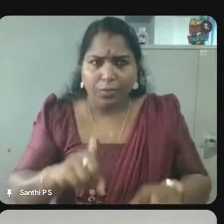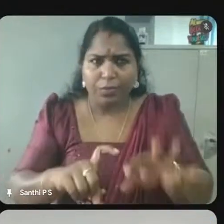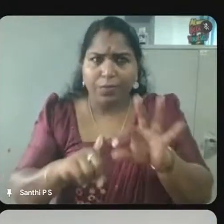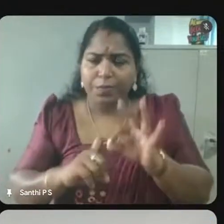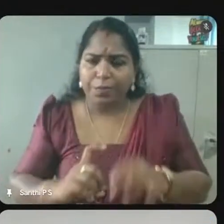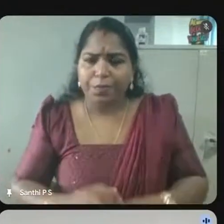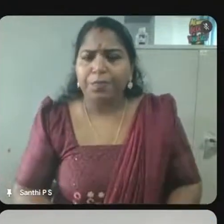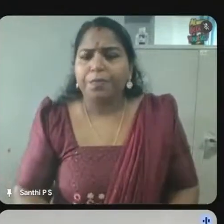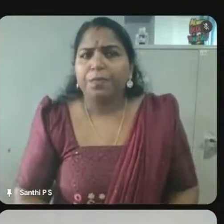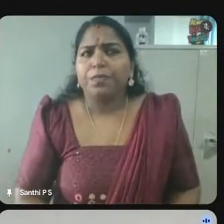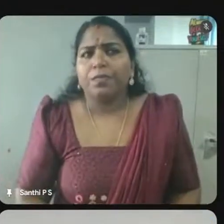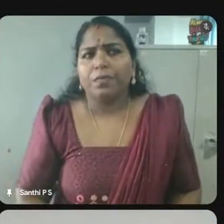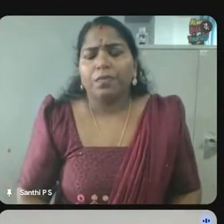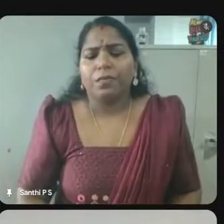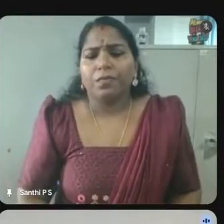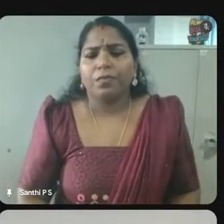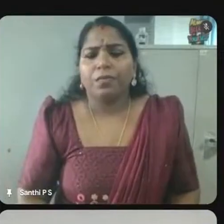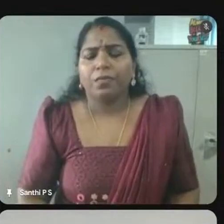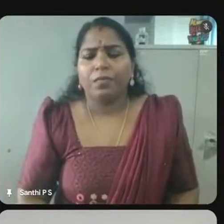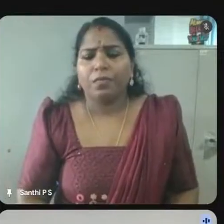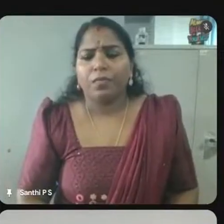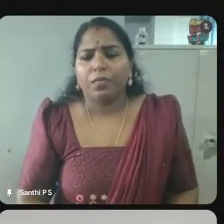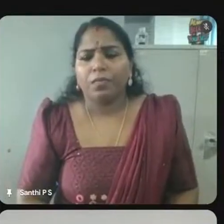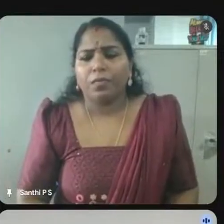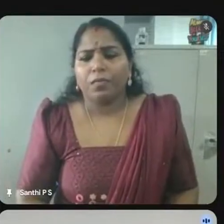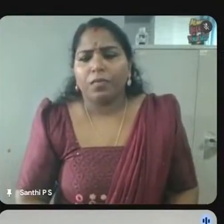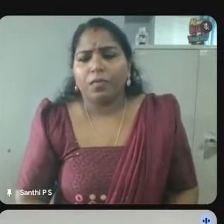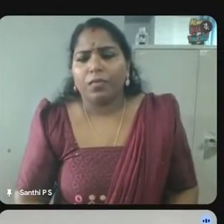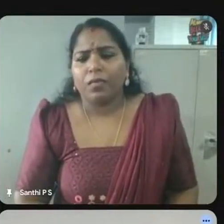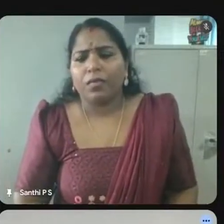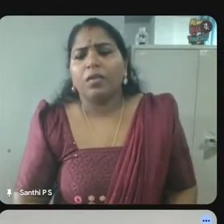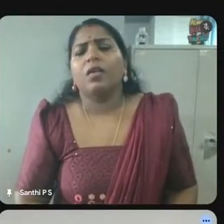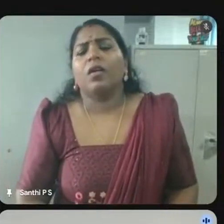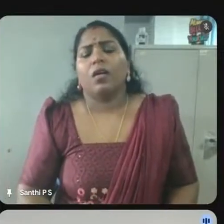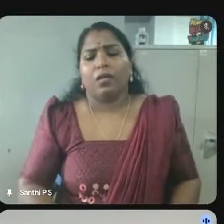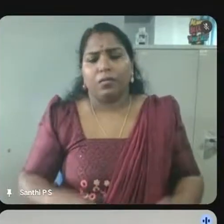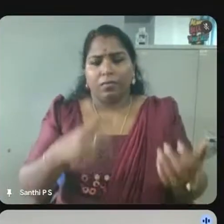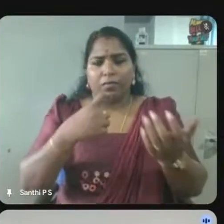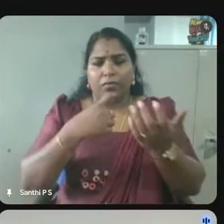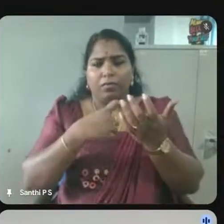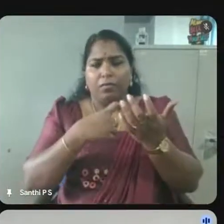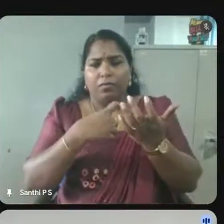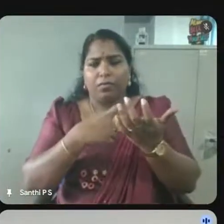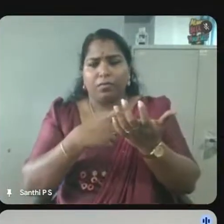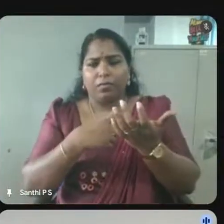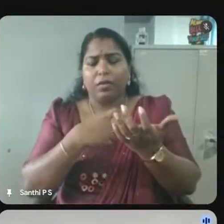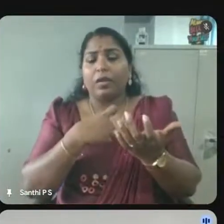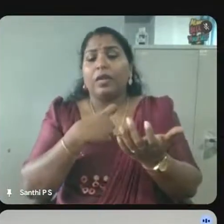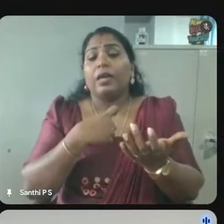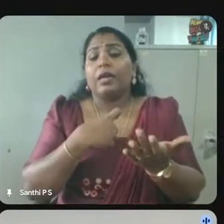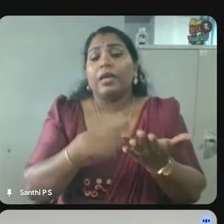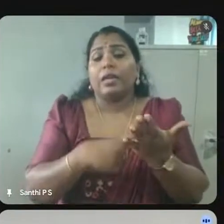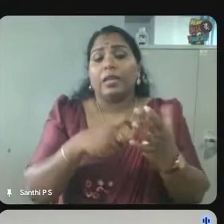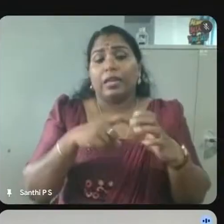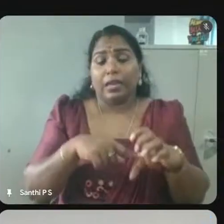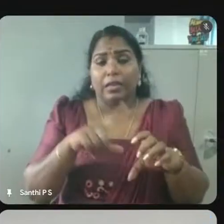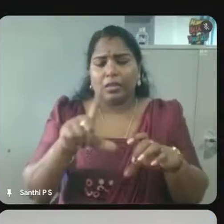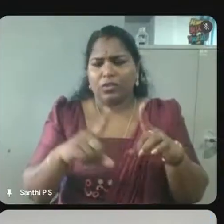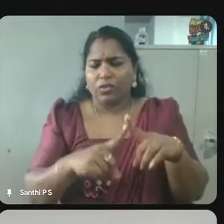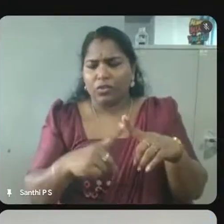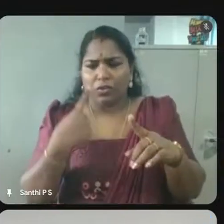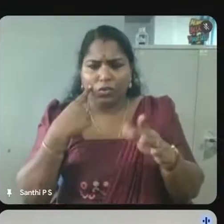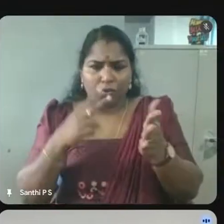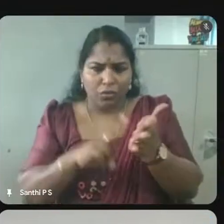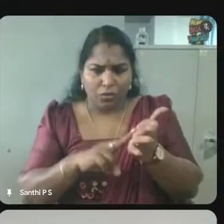ചോദിച്ചോളൂ. റെറ്റിനൈറ്റിസ് പിഗ്മെന്റോസയെ കുറിച്ച് പറയാമോ? അതെ, റെറ്റിനൈറ്റിസ് പിഗ്മെന്റോസയെ കുറിച്ച് പറയാമോ? ഓക്കെ, അതായത്